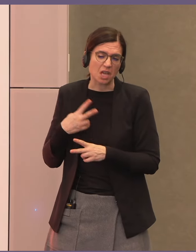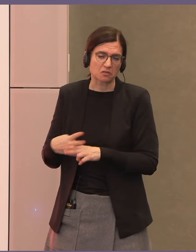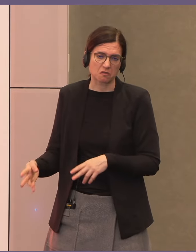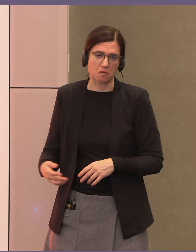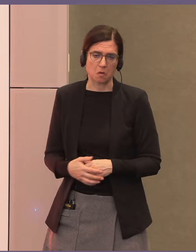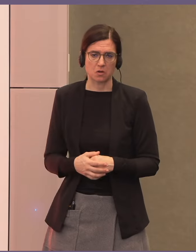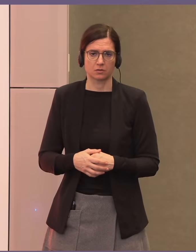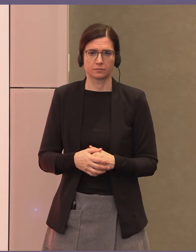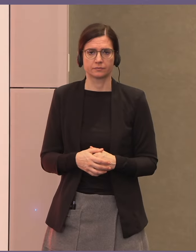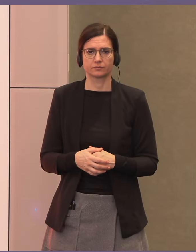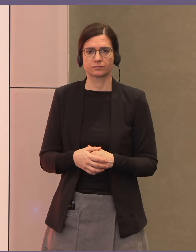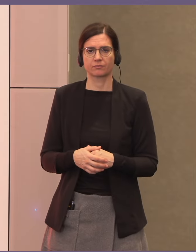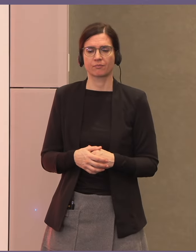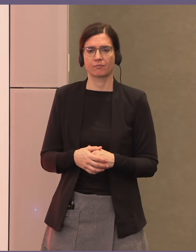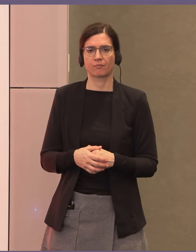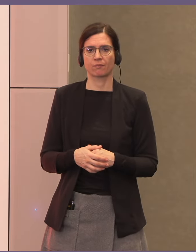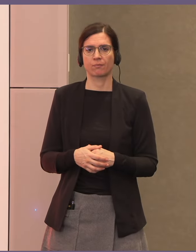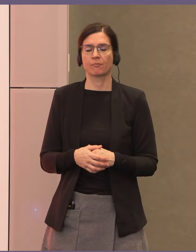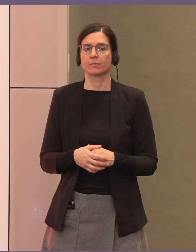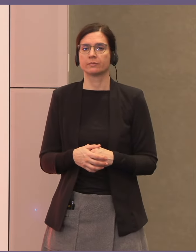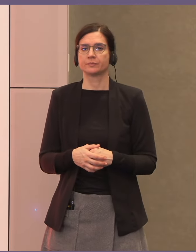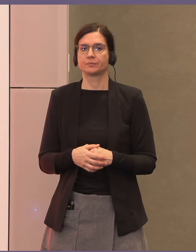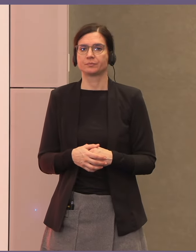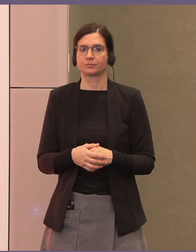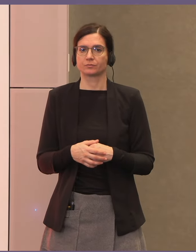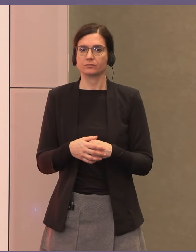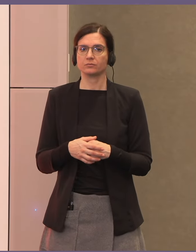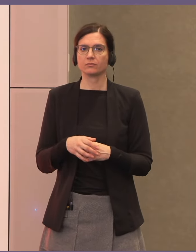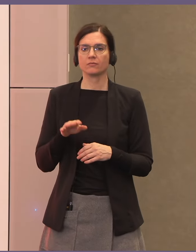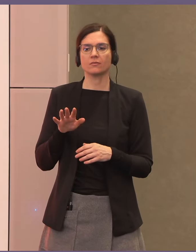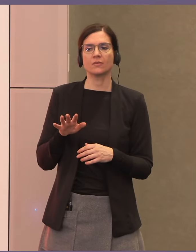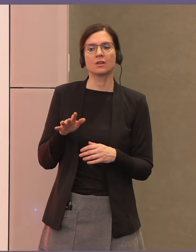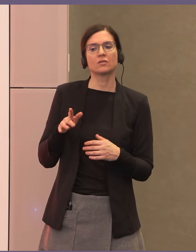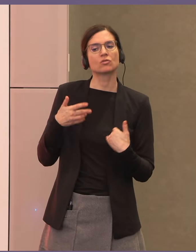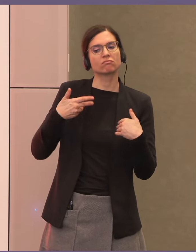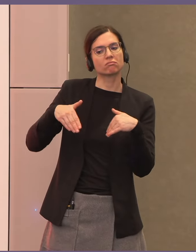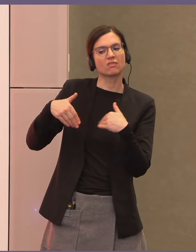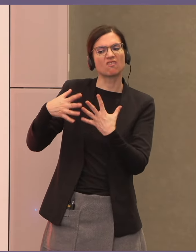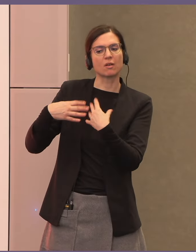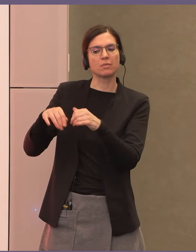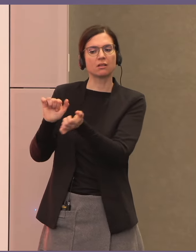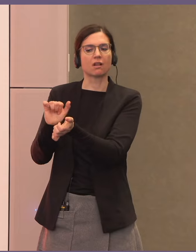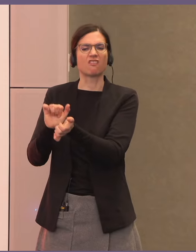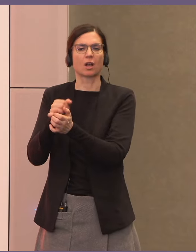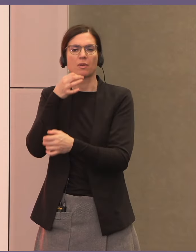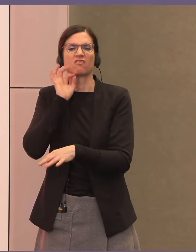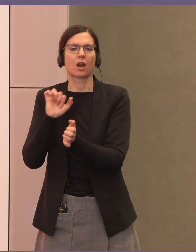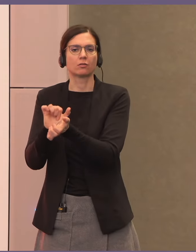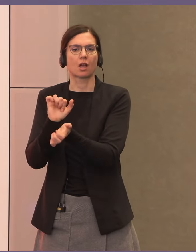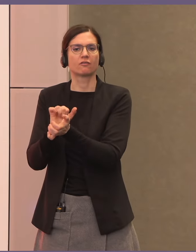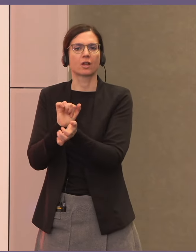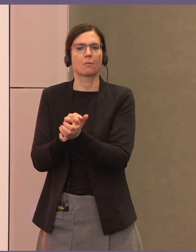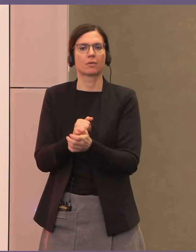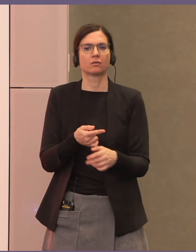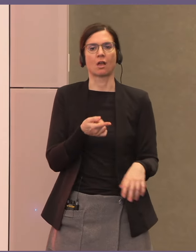Die Verlagerung der Reproduktionsarbeit in die Familie verstehen sie des Weiteren als eine kapitalistische